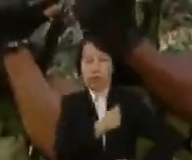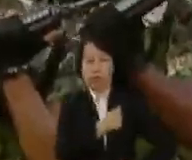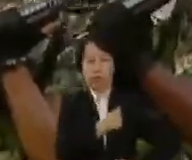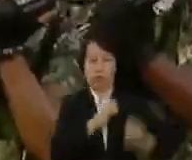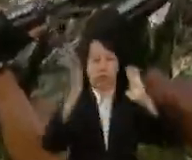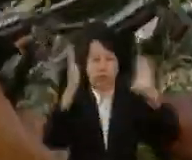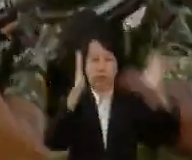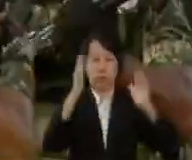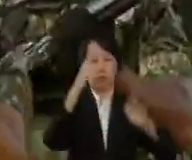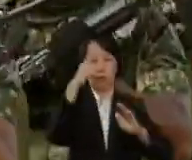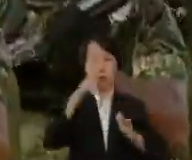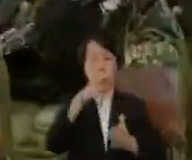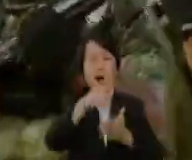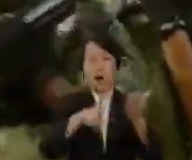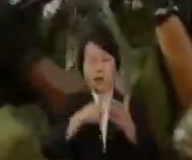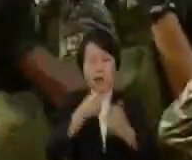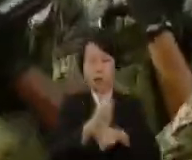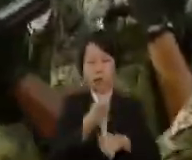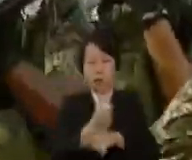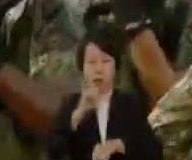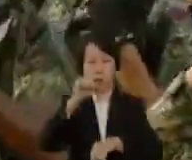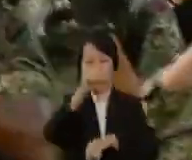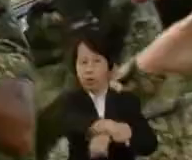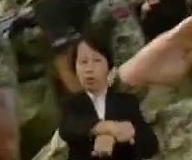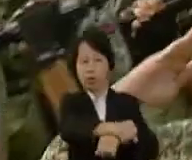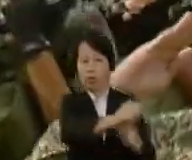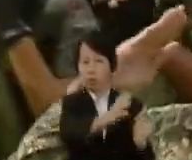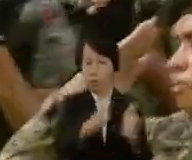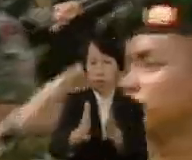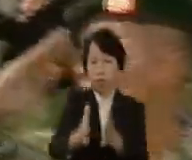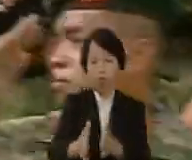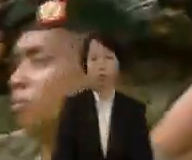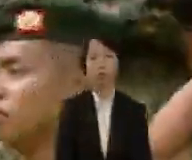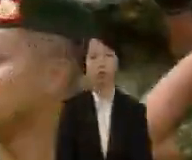Malaysia bagi sebarang autograf strategik.